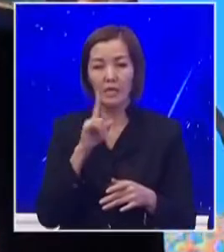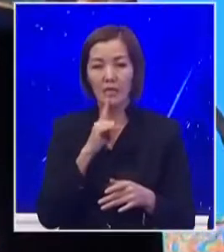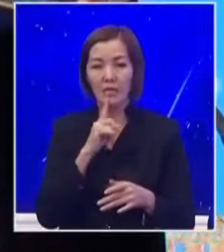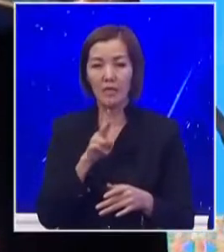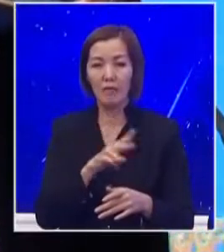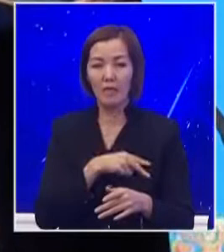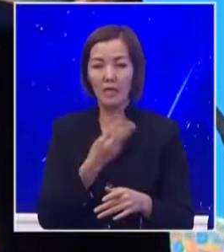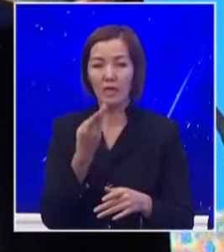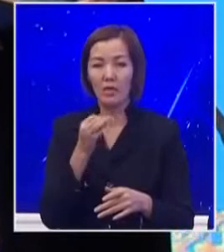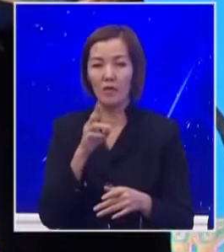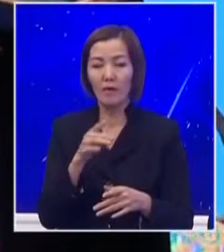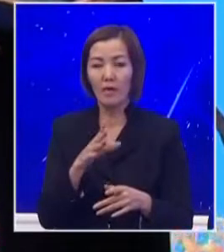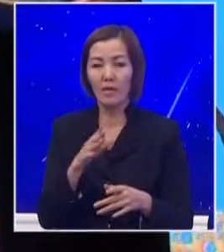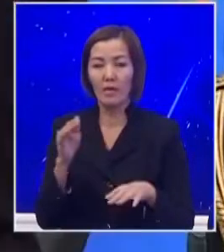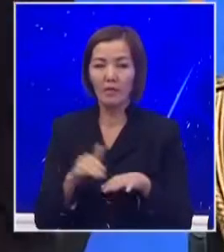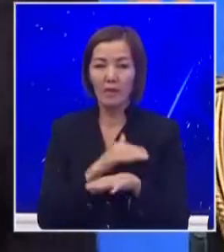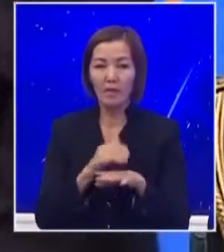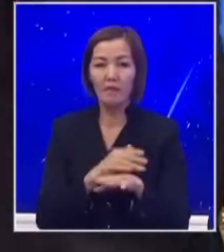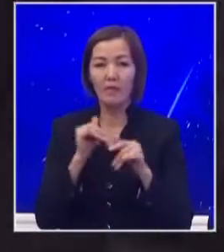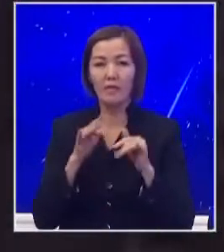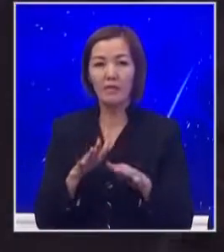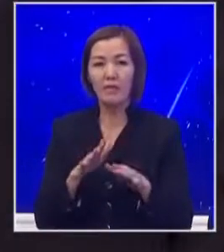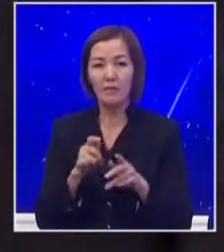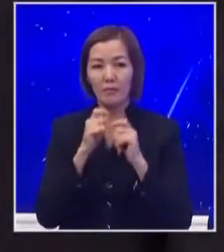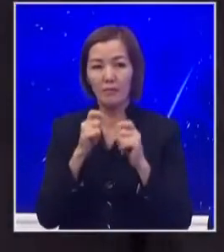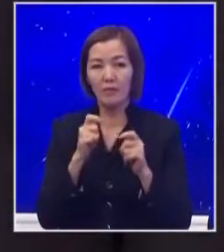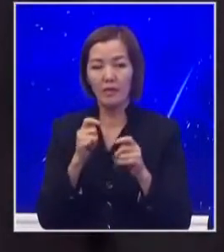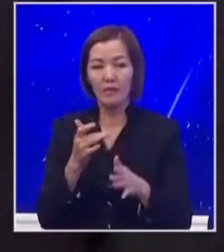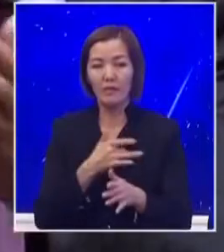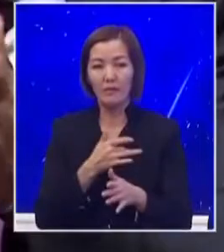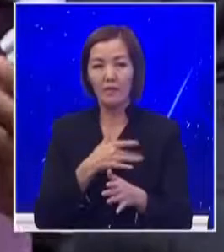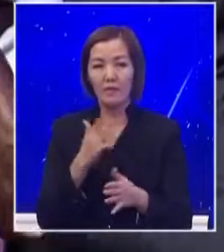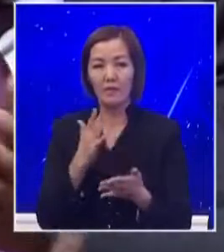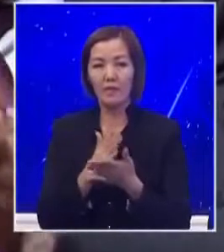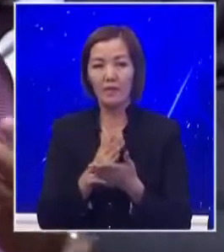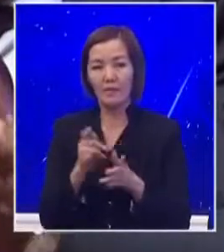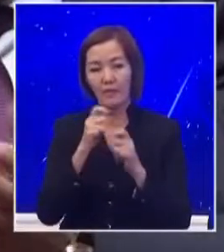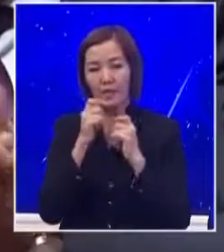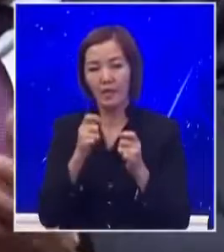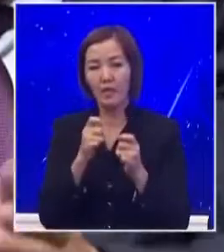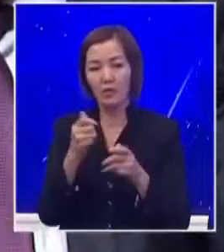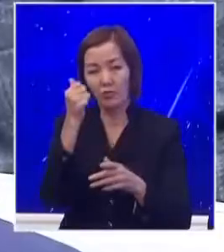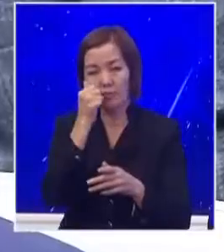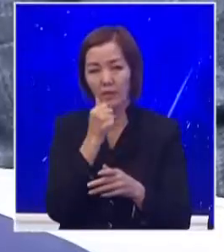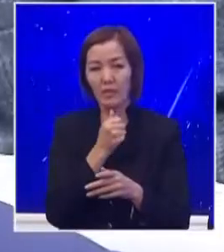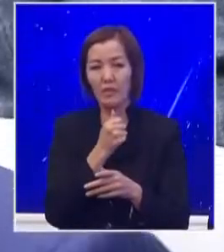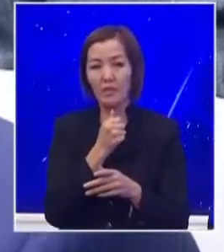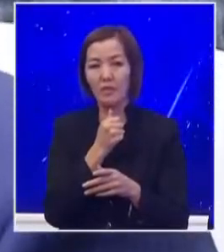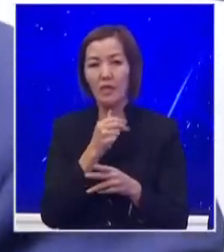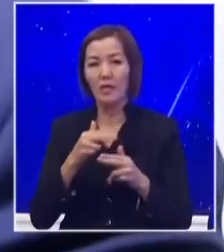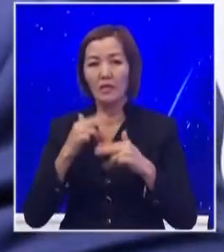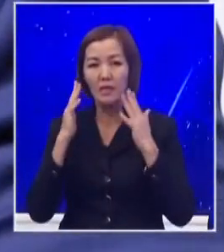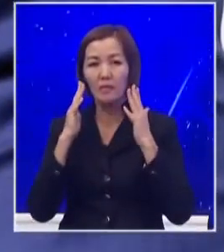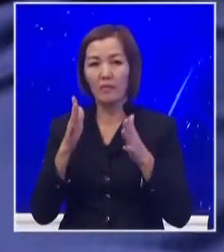медали Шапагат за благотворительную деятельность и проявляемое милосердие. В ответном слове награжденные поблагодарили за оказанное